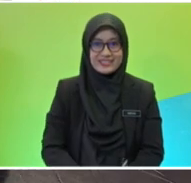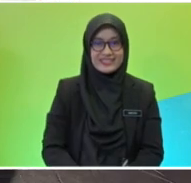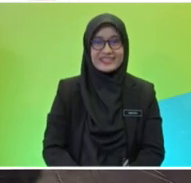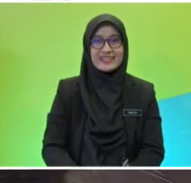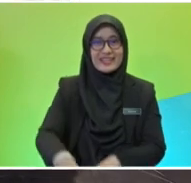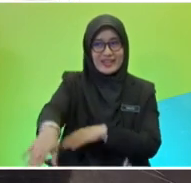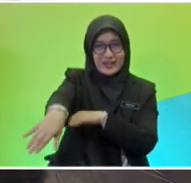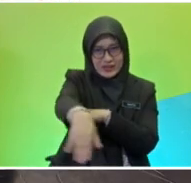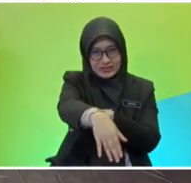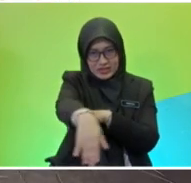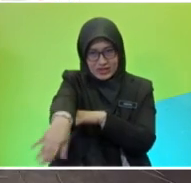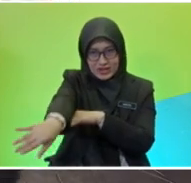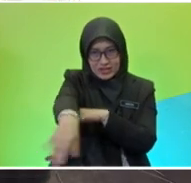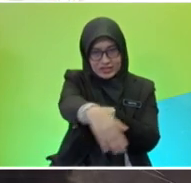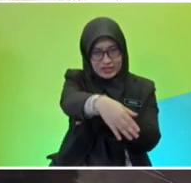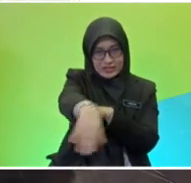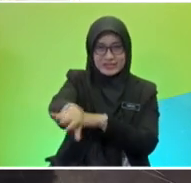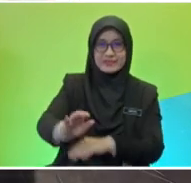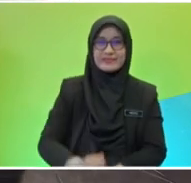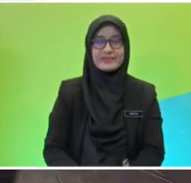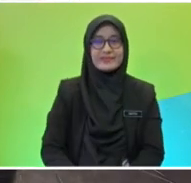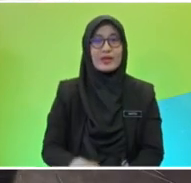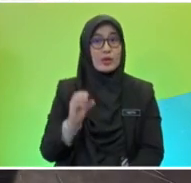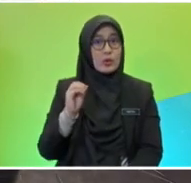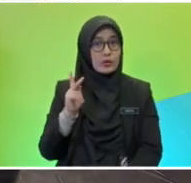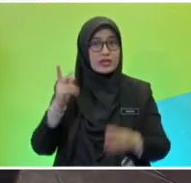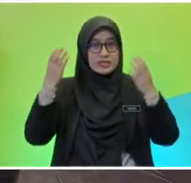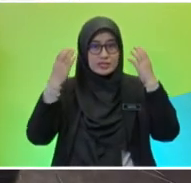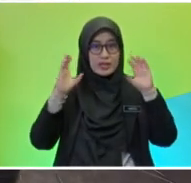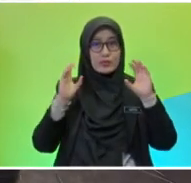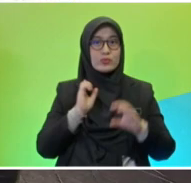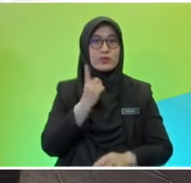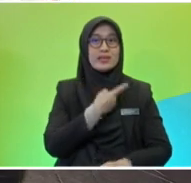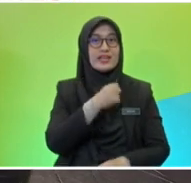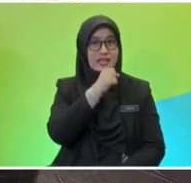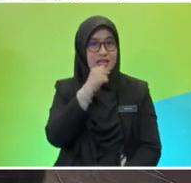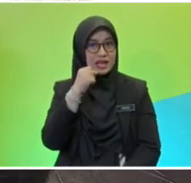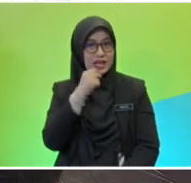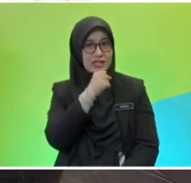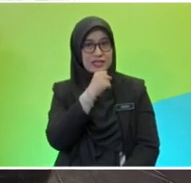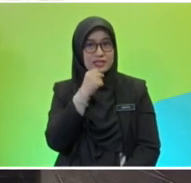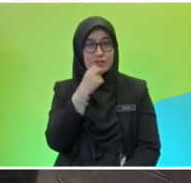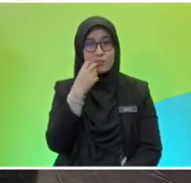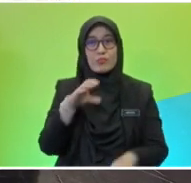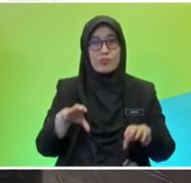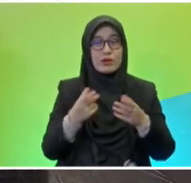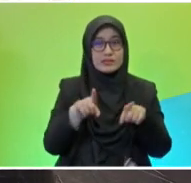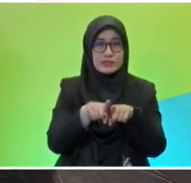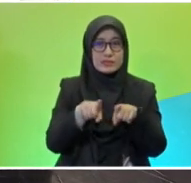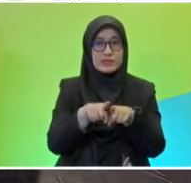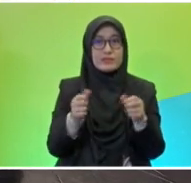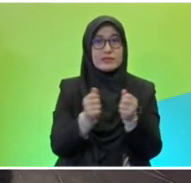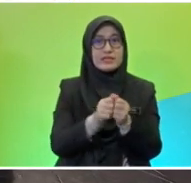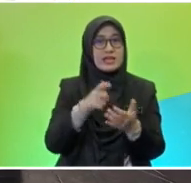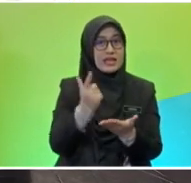pemalu. Okey, cikgu, apa kata kita buat dengan audio sekali boleh? Boleh, cantik. Okey, jom. Okey, mari dulu sana sedia buat gaya macam